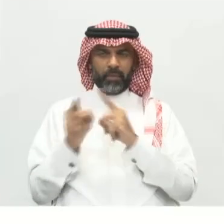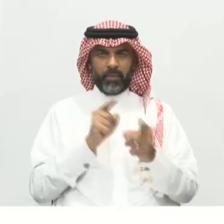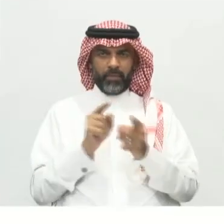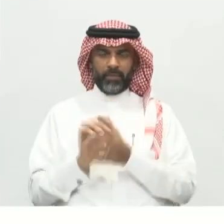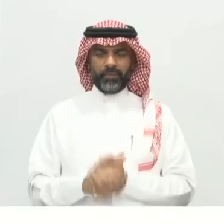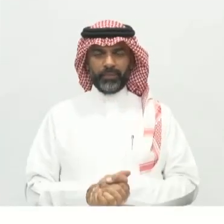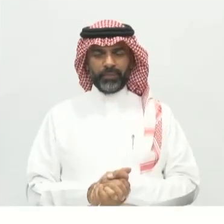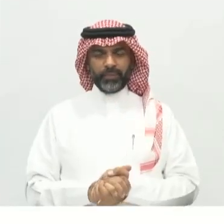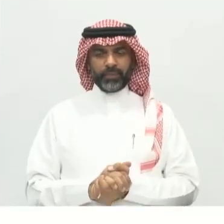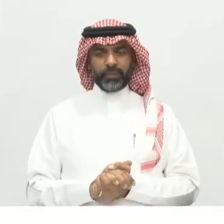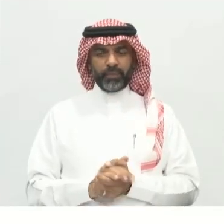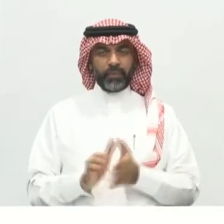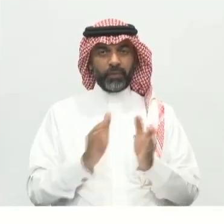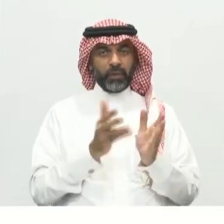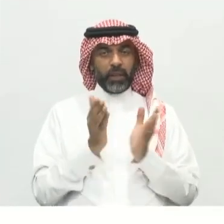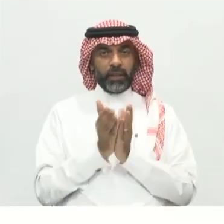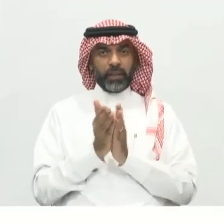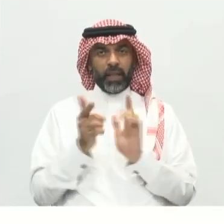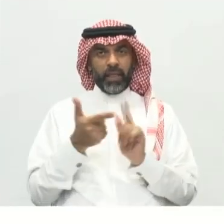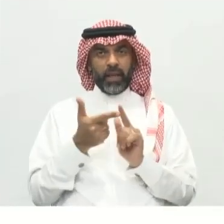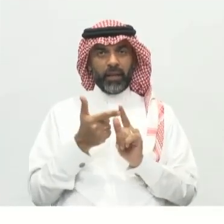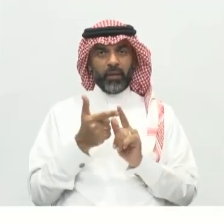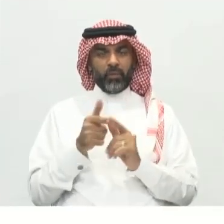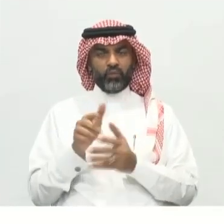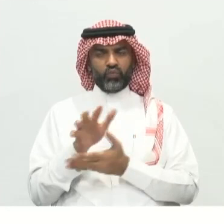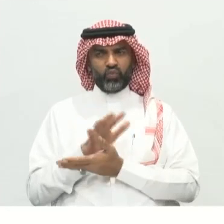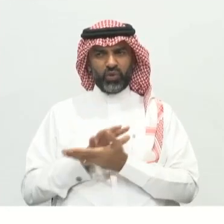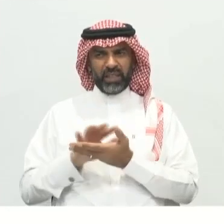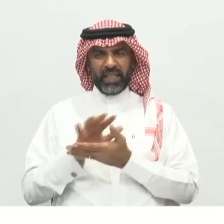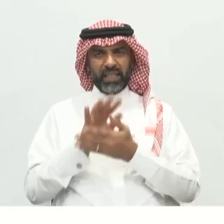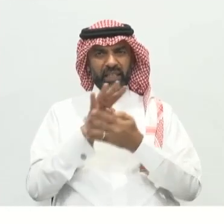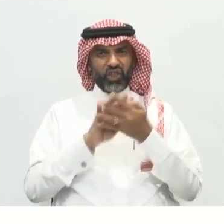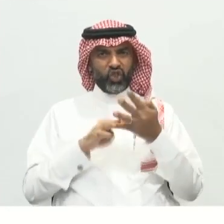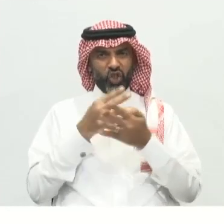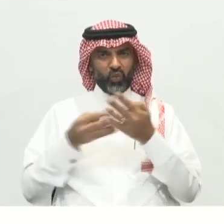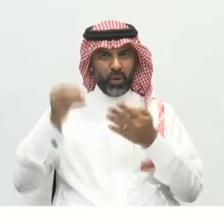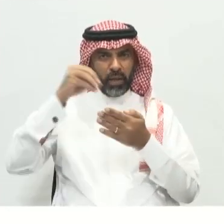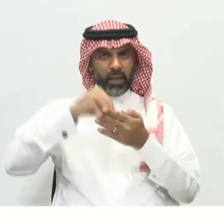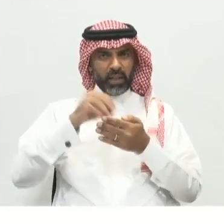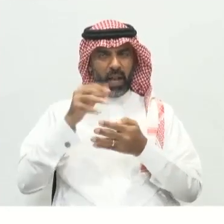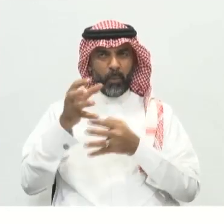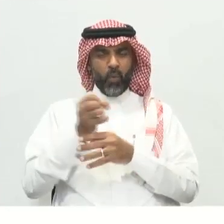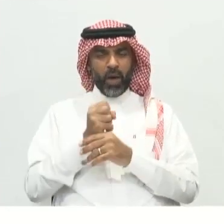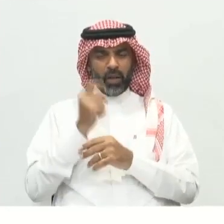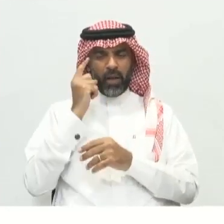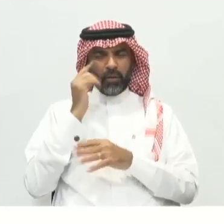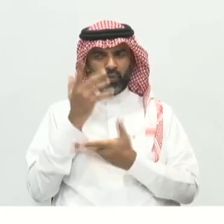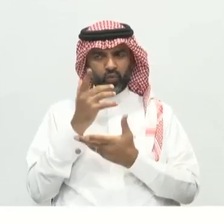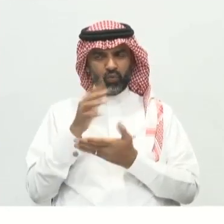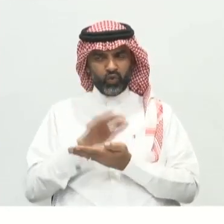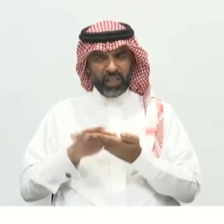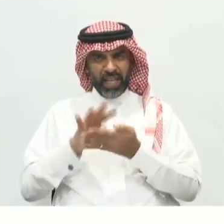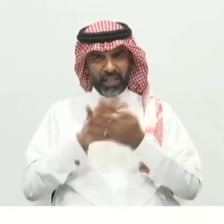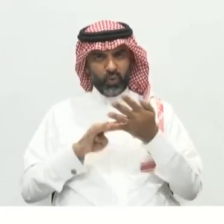الخوارزميين في الدرس الثاني مشكله جدوله الموارد لهذه الوحده تعرفنا على مشكلات الجدوله تعرفنا